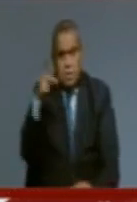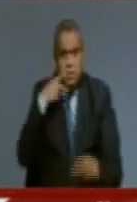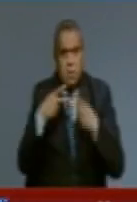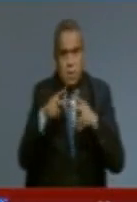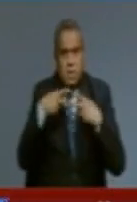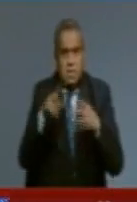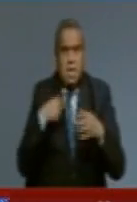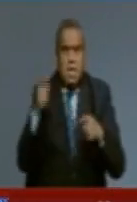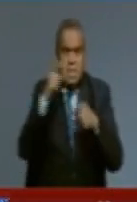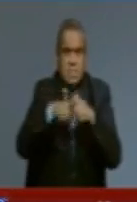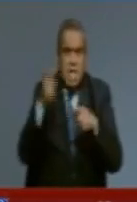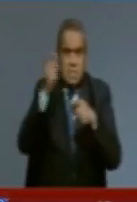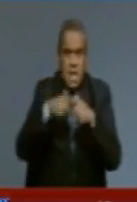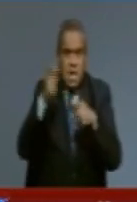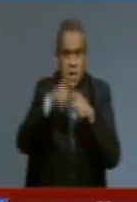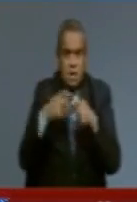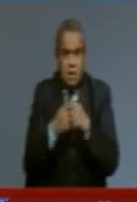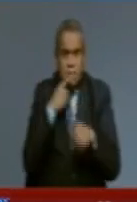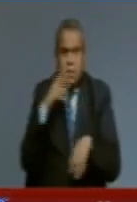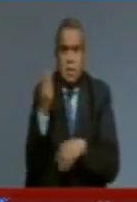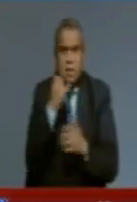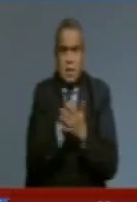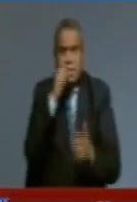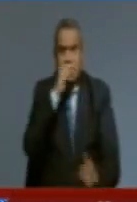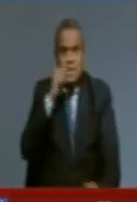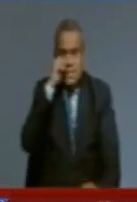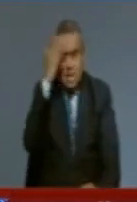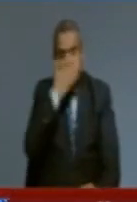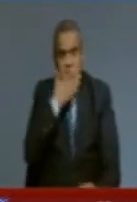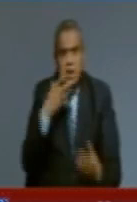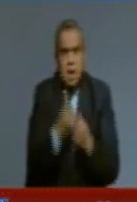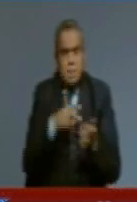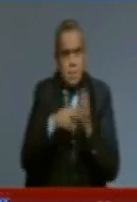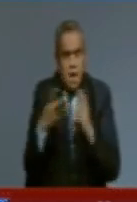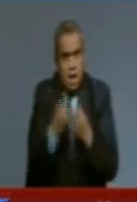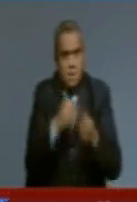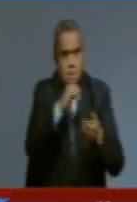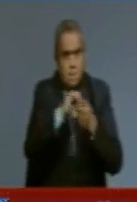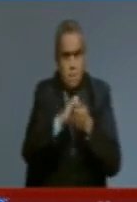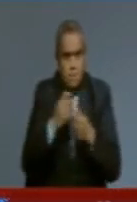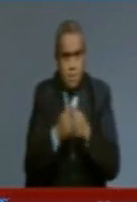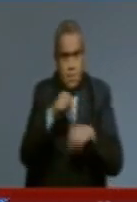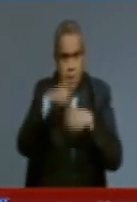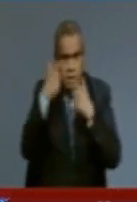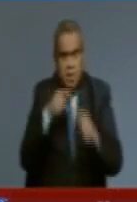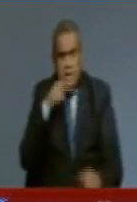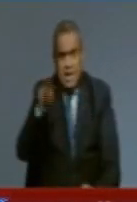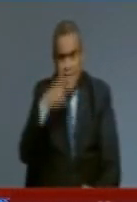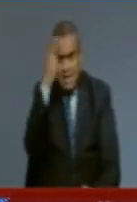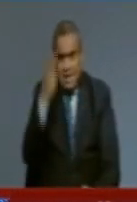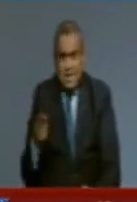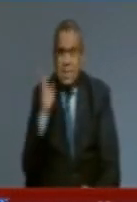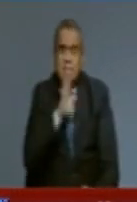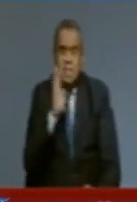مع المؤسسات الدينية الأفريقية الأخرى كمان. وطبعا فإن برشياتنا تحصل على تسجيل مراعاة